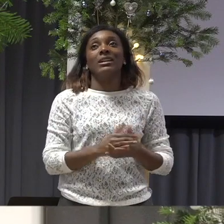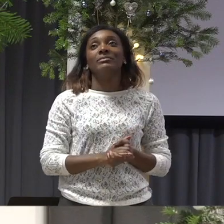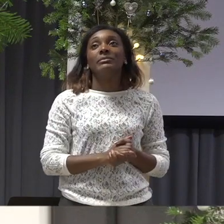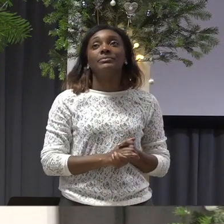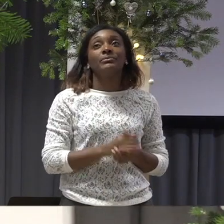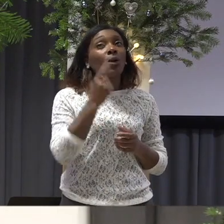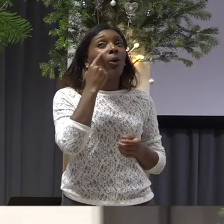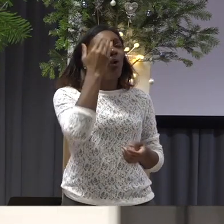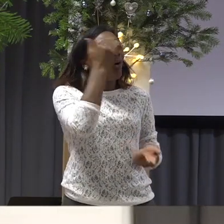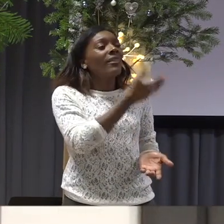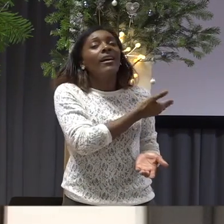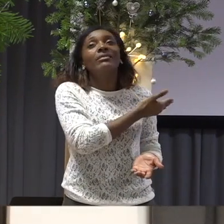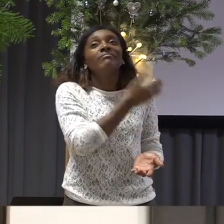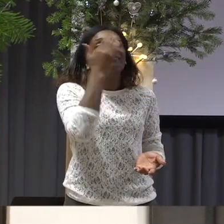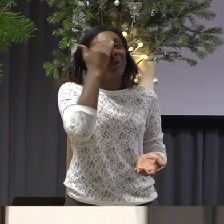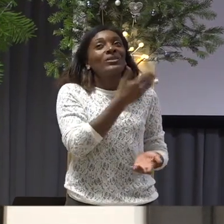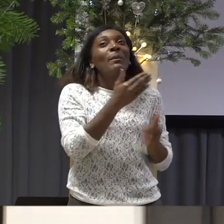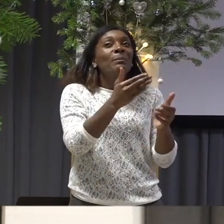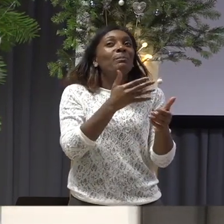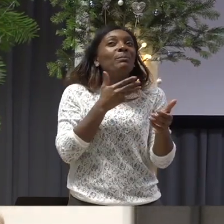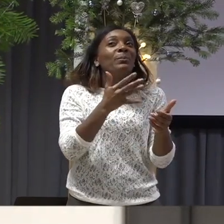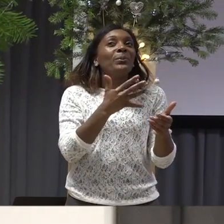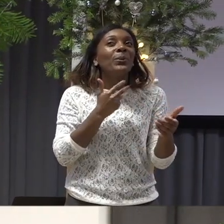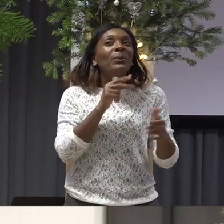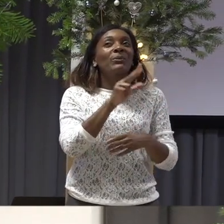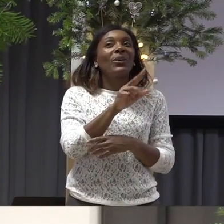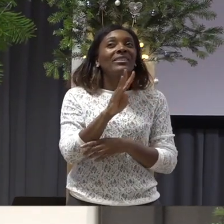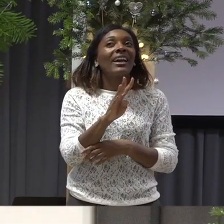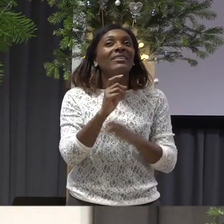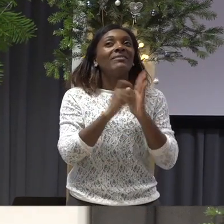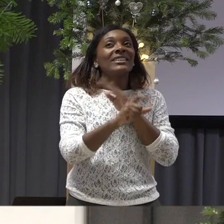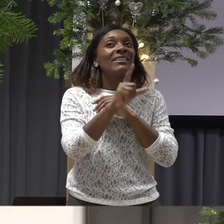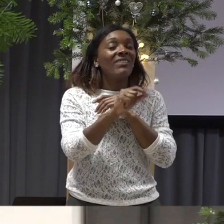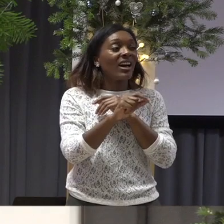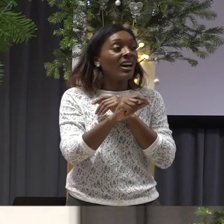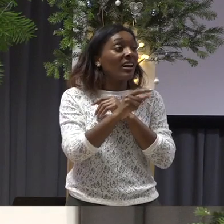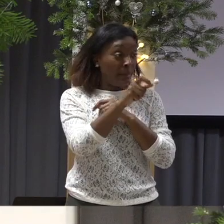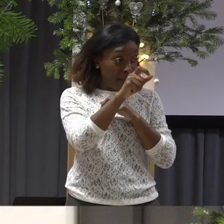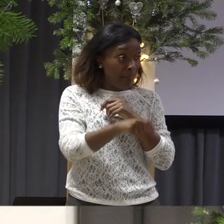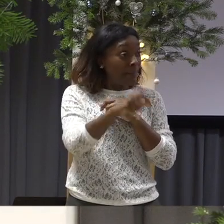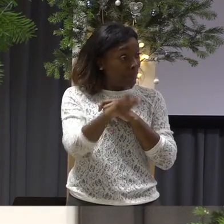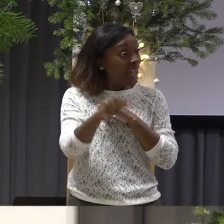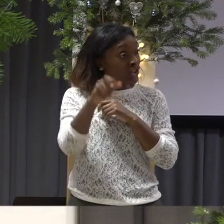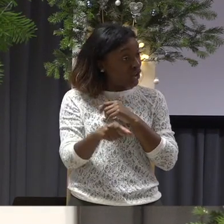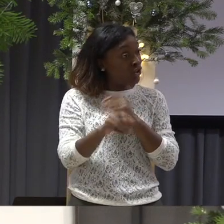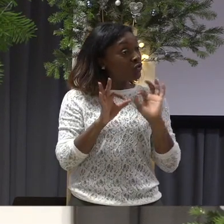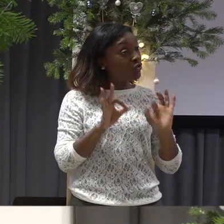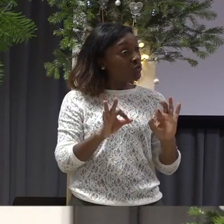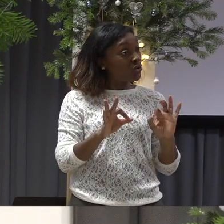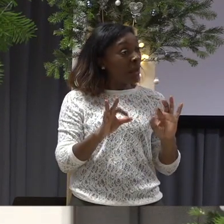Oh, vous connaissez ce texte. Le malheur atteint souvent le juste, mais l'Éternel en délivre toujours.